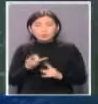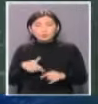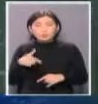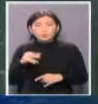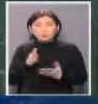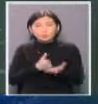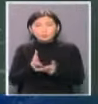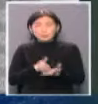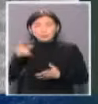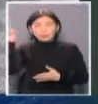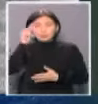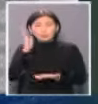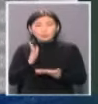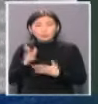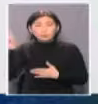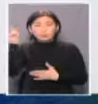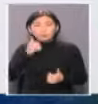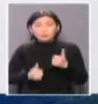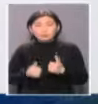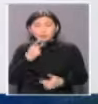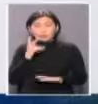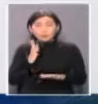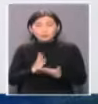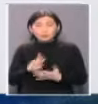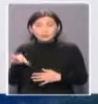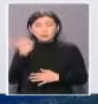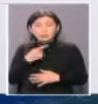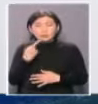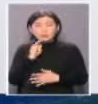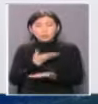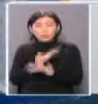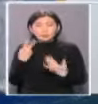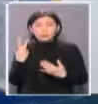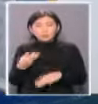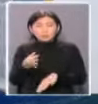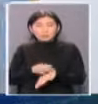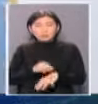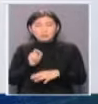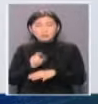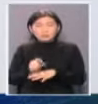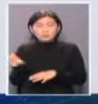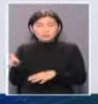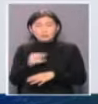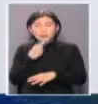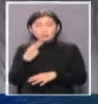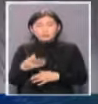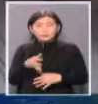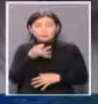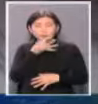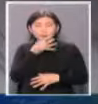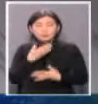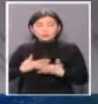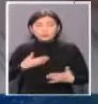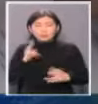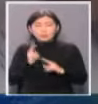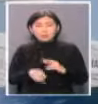гуманитарлық бағыттағы пәндер бойынша білімін сынап шықты. Еш қиындықсыз небәрі 2 сағатта тапсырмаларды орындап уақытынан бұрын